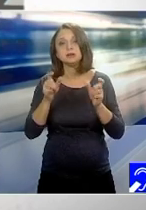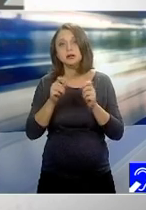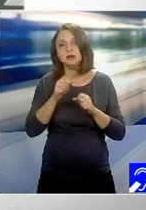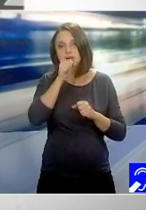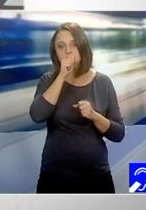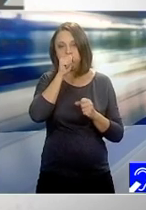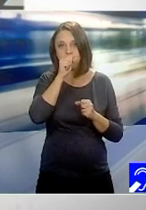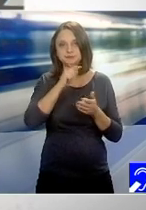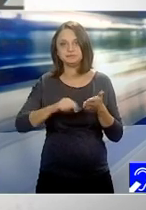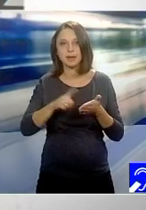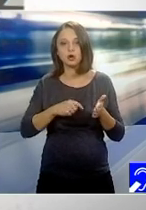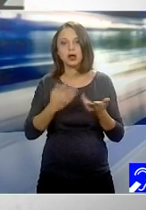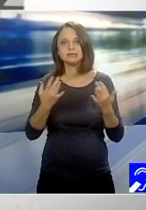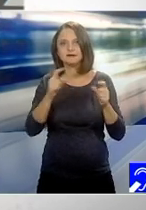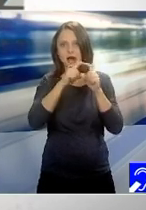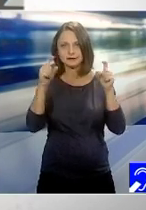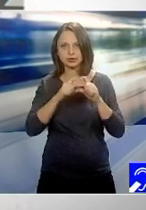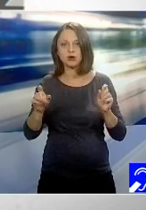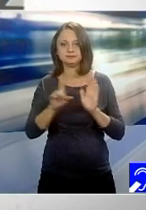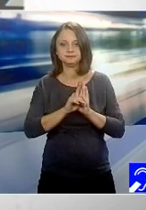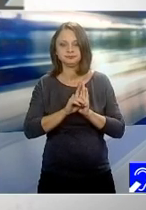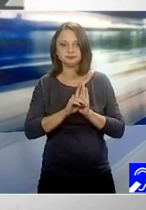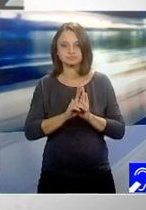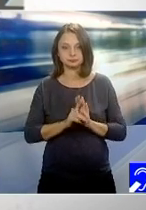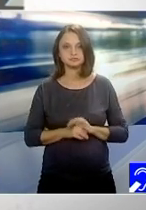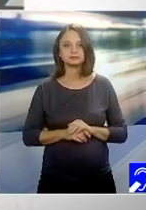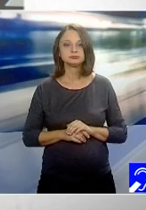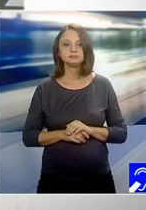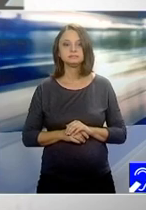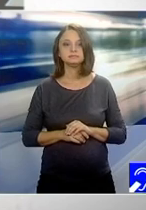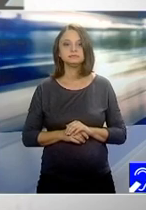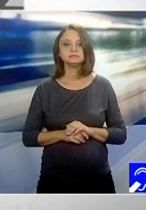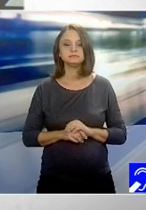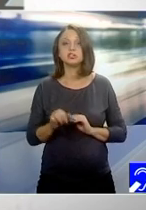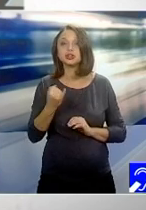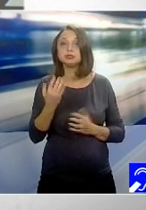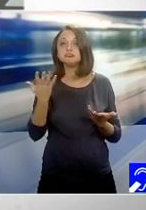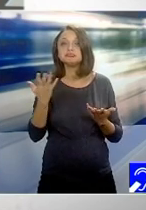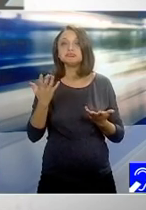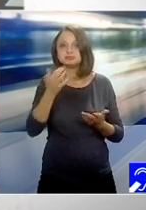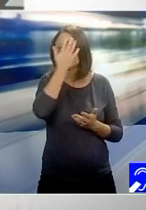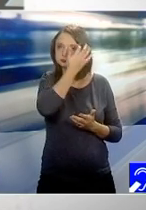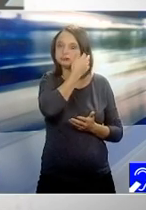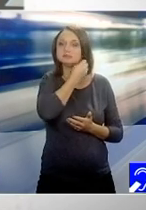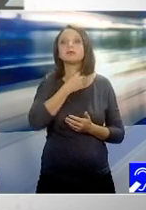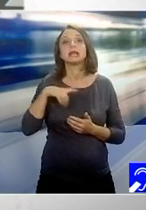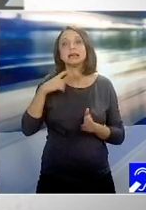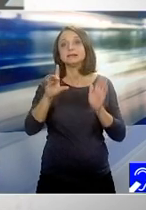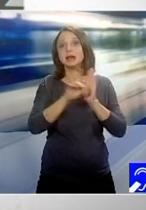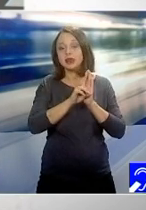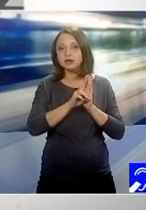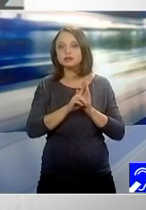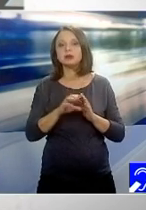care condamnau sau pedepseau ca și infracțiune în Codul Silvic. Bun, și este lege și